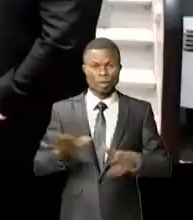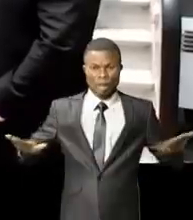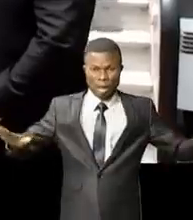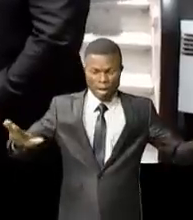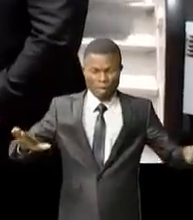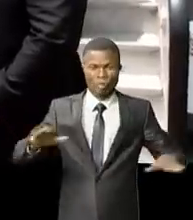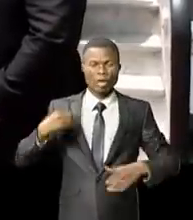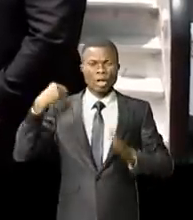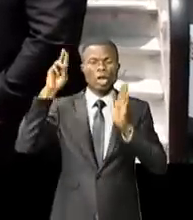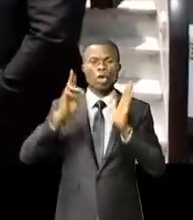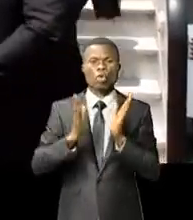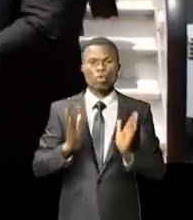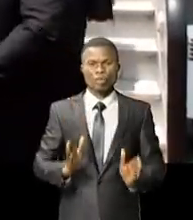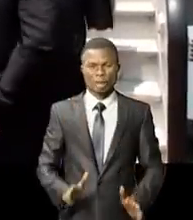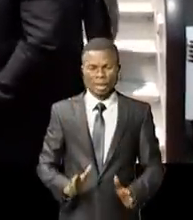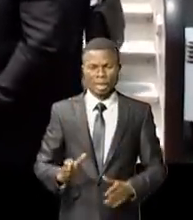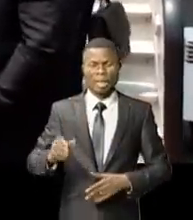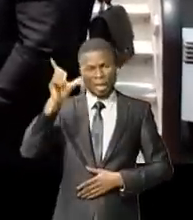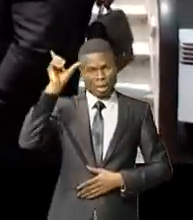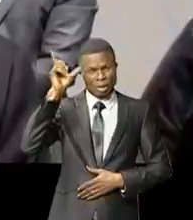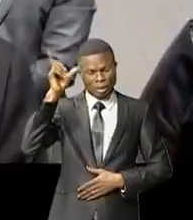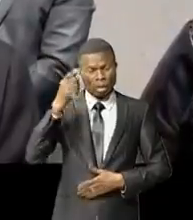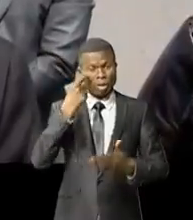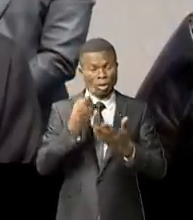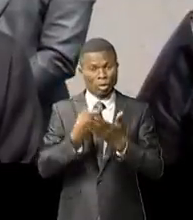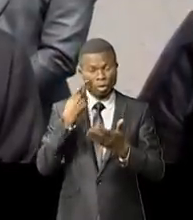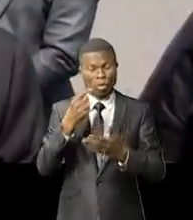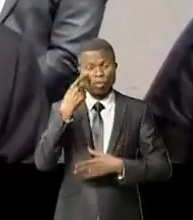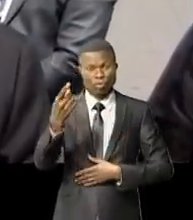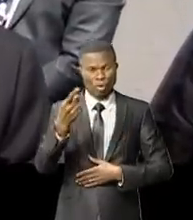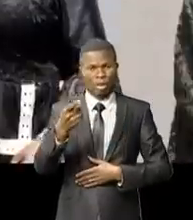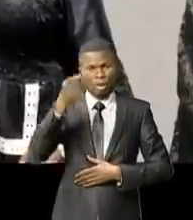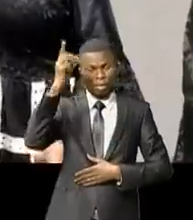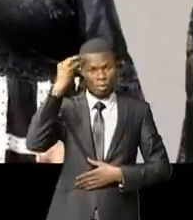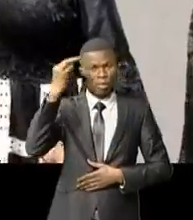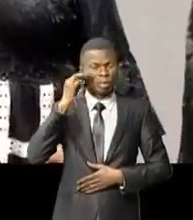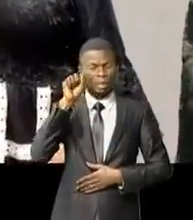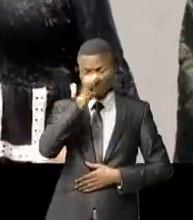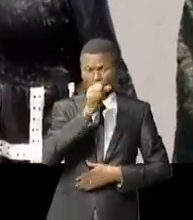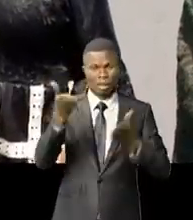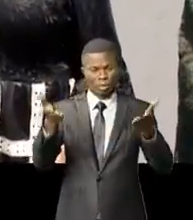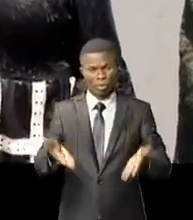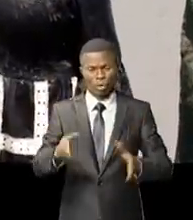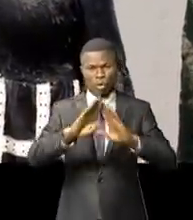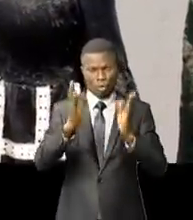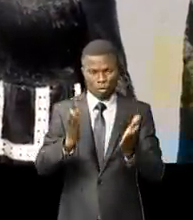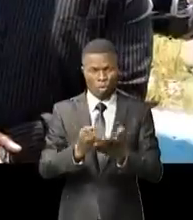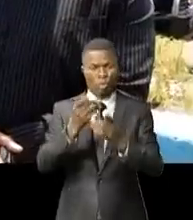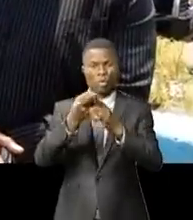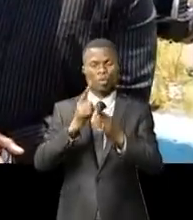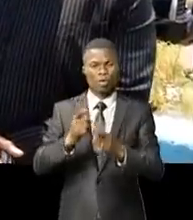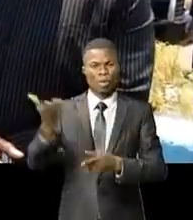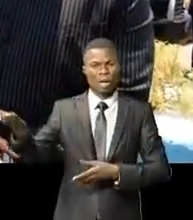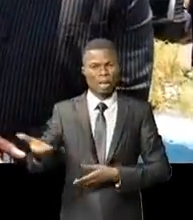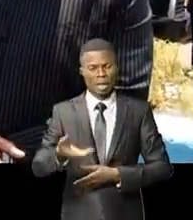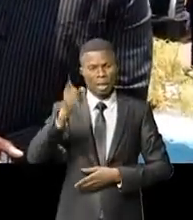province du Haut-Katanga, Jacques Yaboula, l'en a aussi remarqué la présence du Premier ministre Samalou Kondé, tous venus accueillir